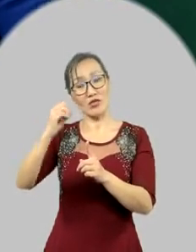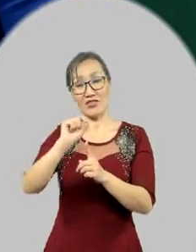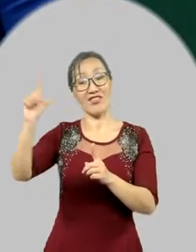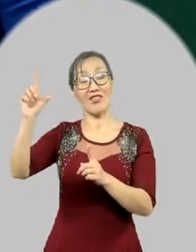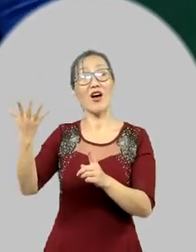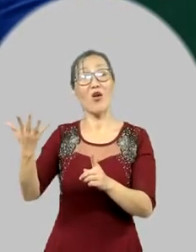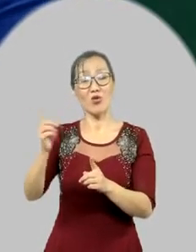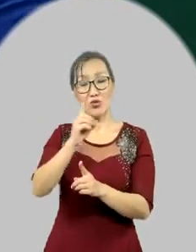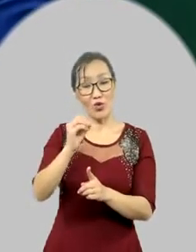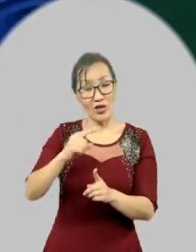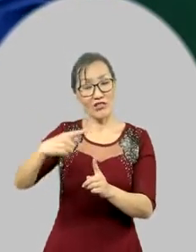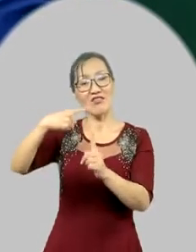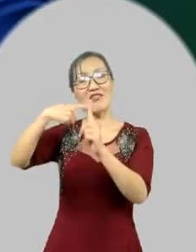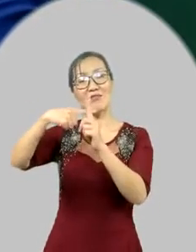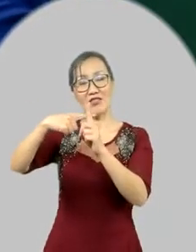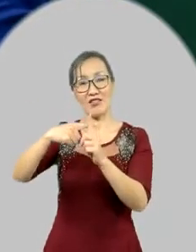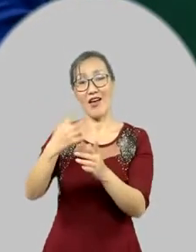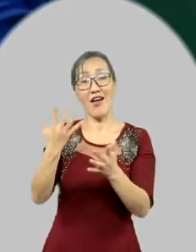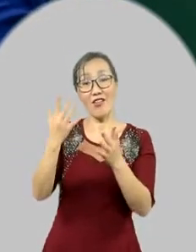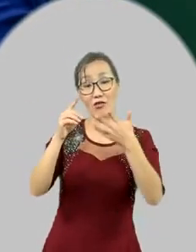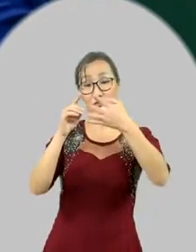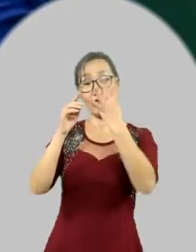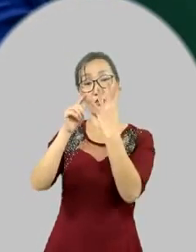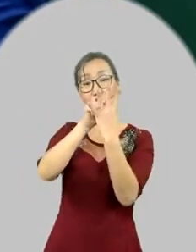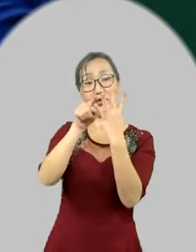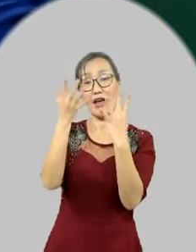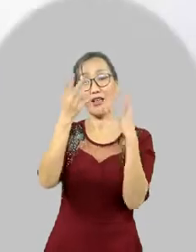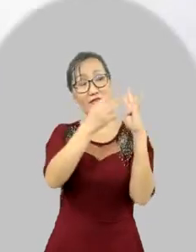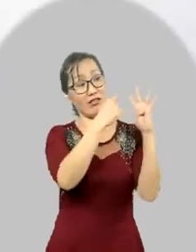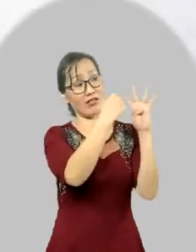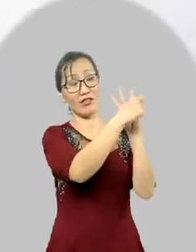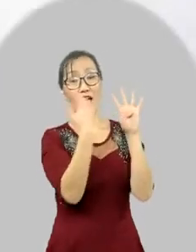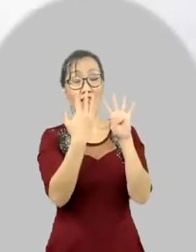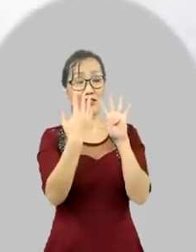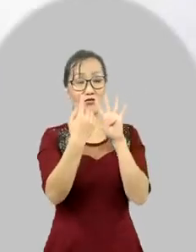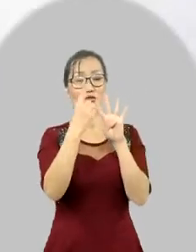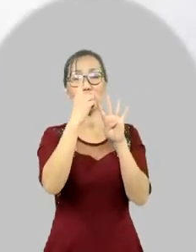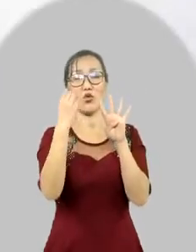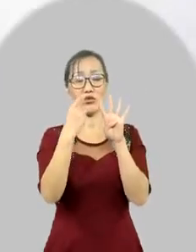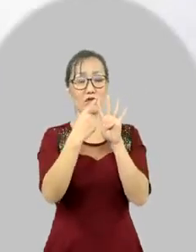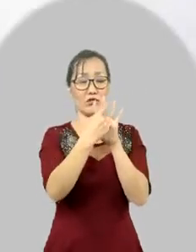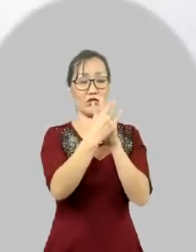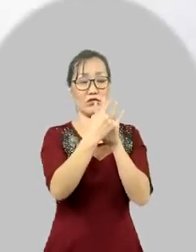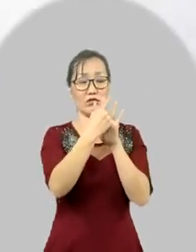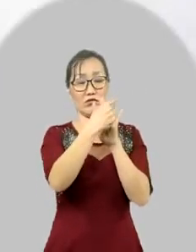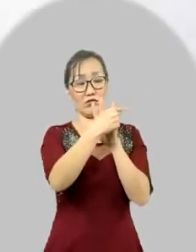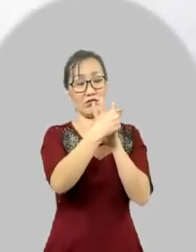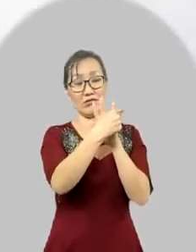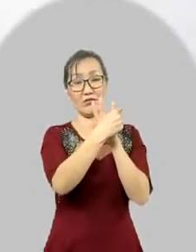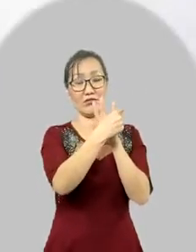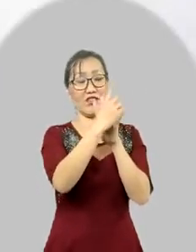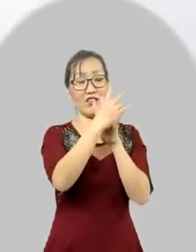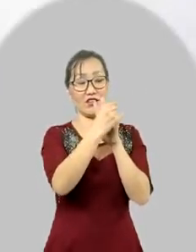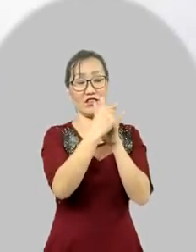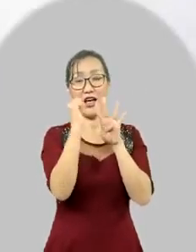100-аар ихсгэн гэхээр аль орн нэмэгдэх үлээ? Мэдээж 100-ийн орн нэмэгдэнэ. За цааш нь 100-аар